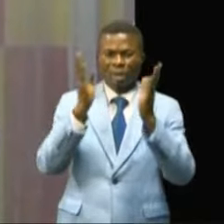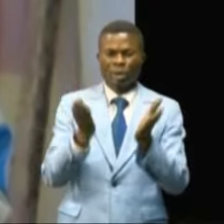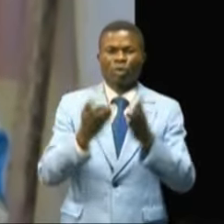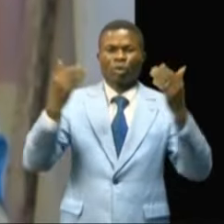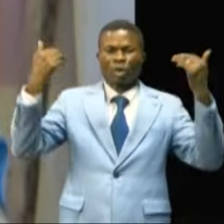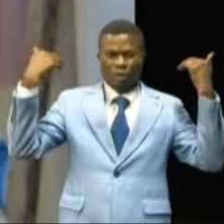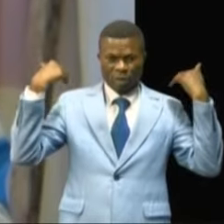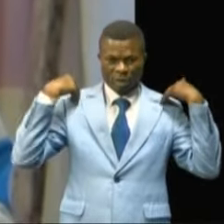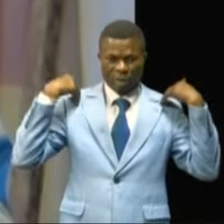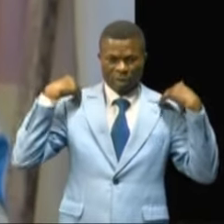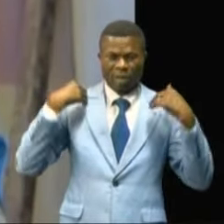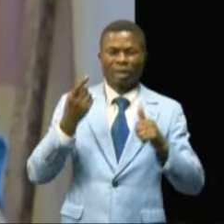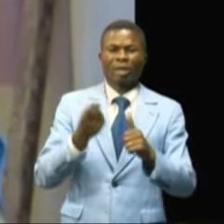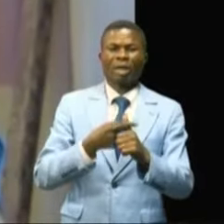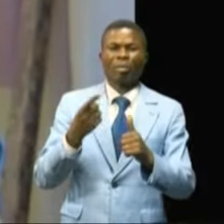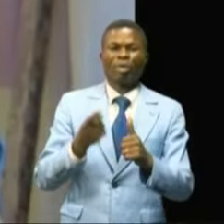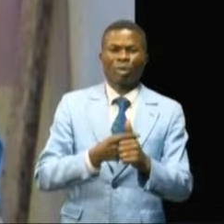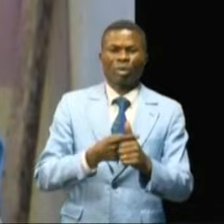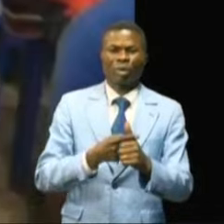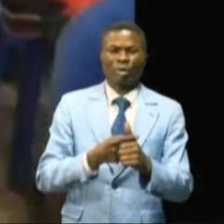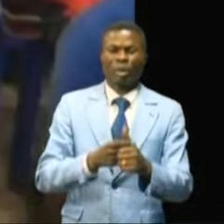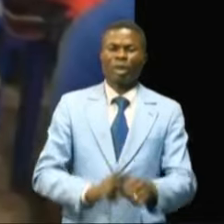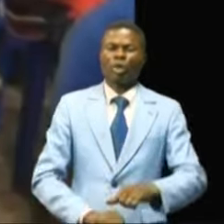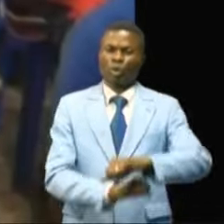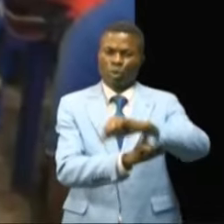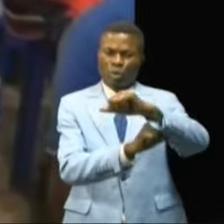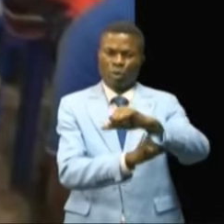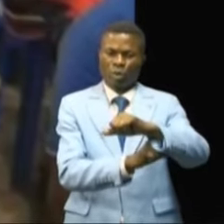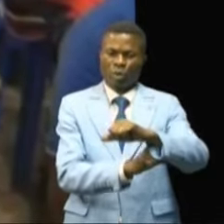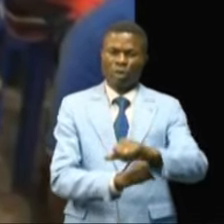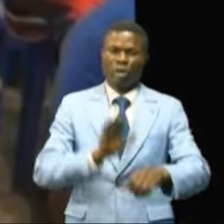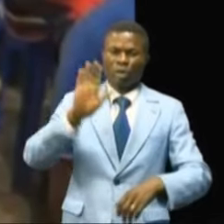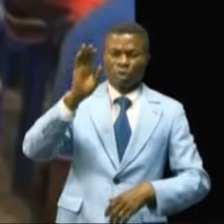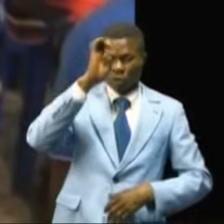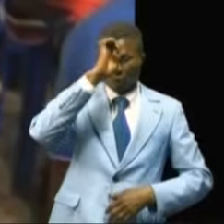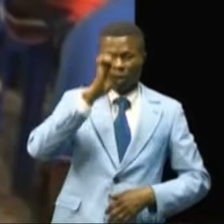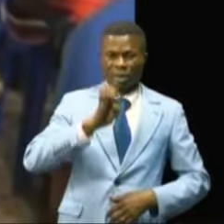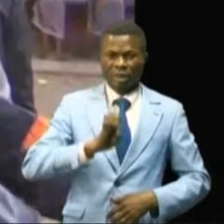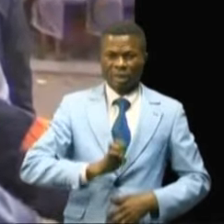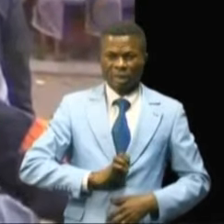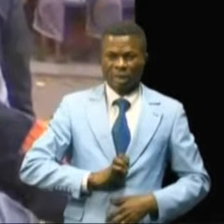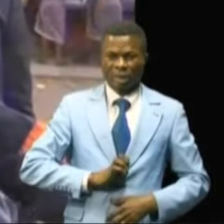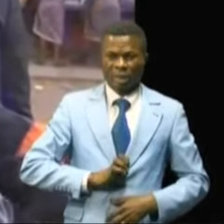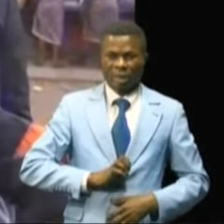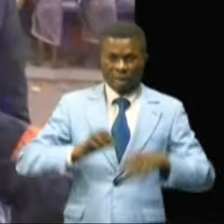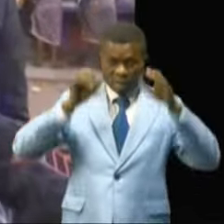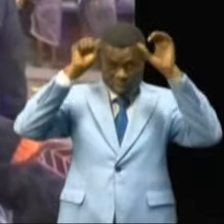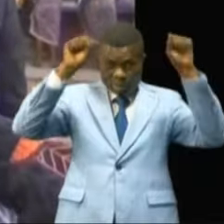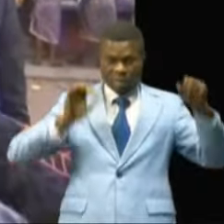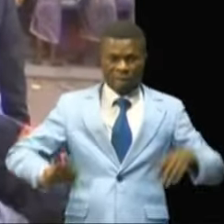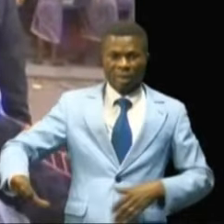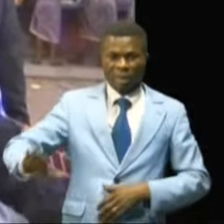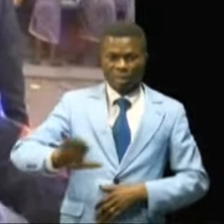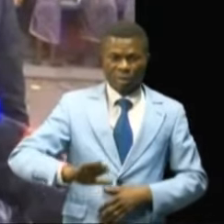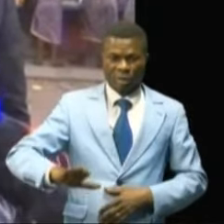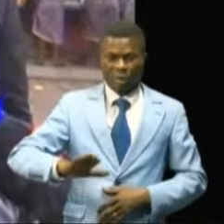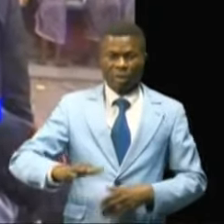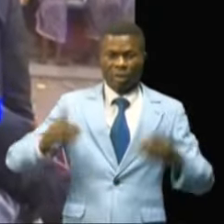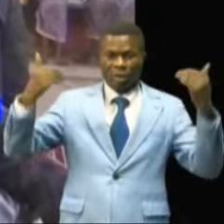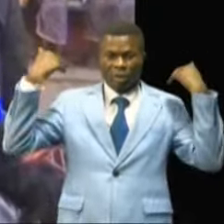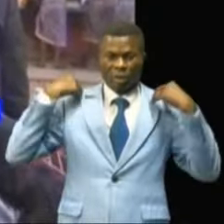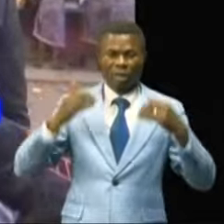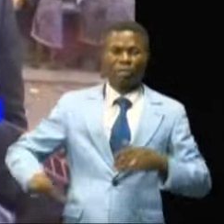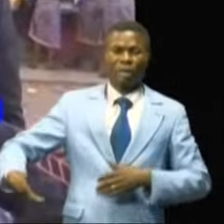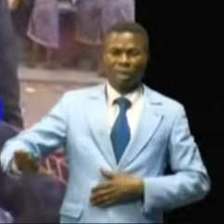autorités, en l'occurrence l'appui de son Excellence, le Président de la République, garant de la